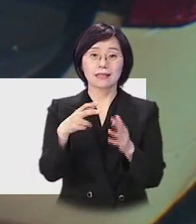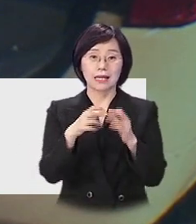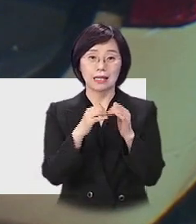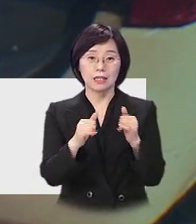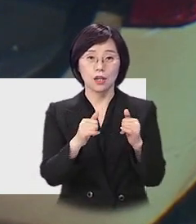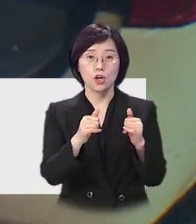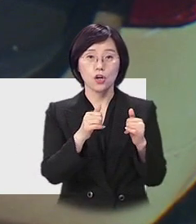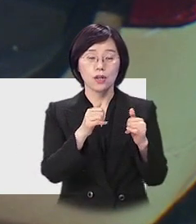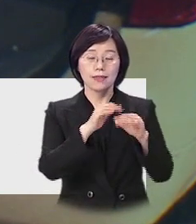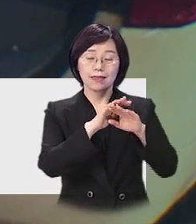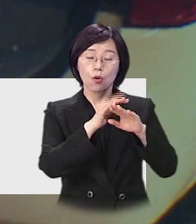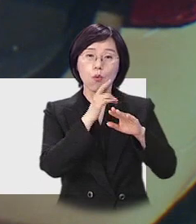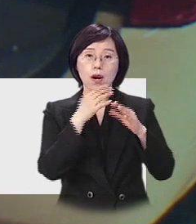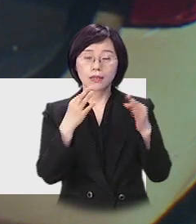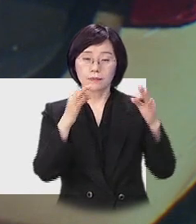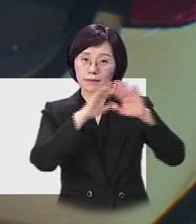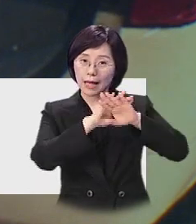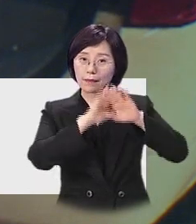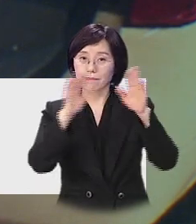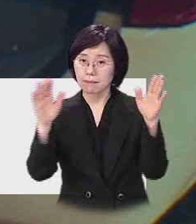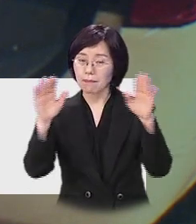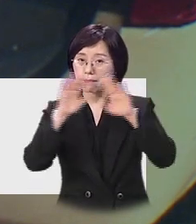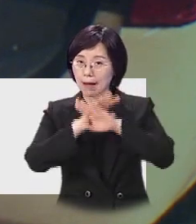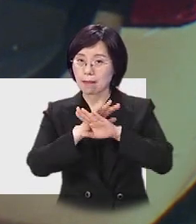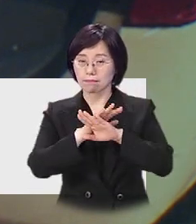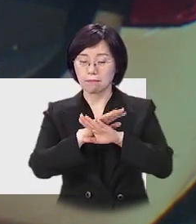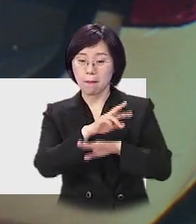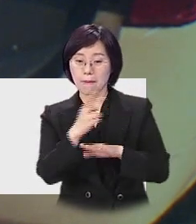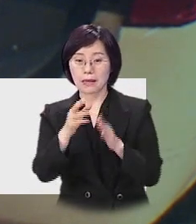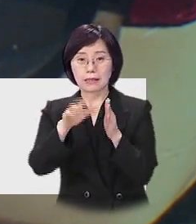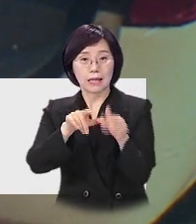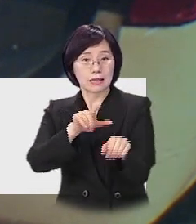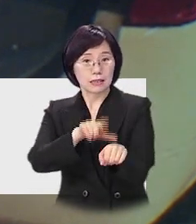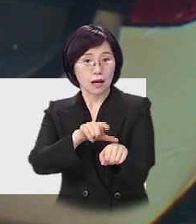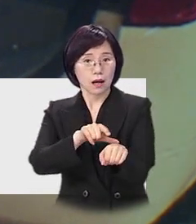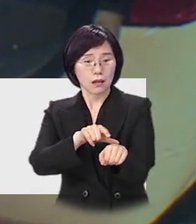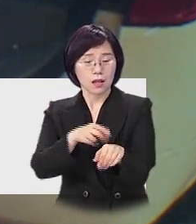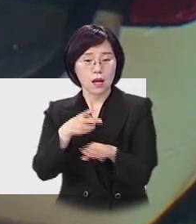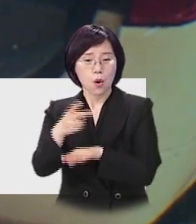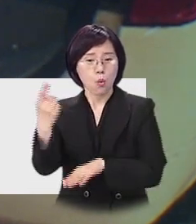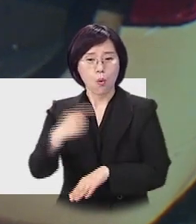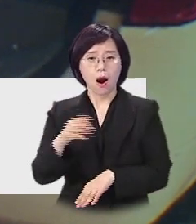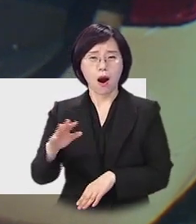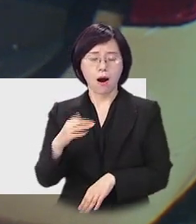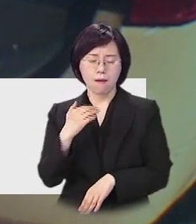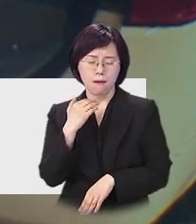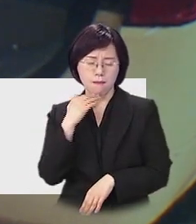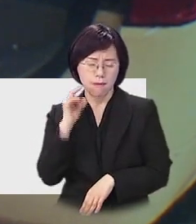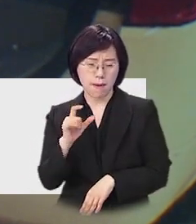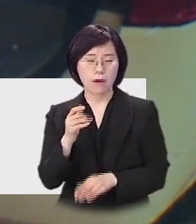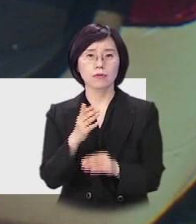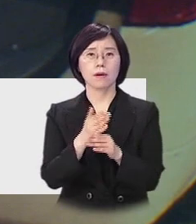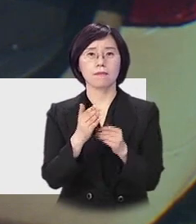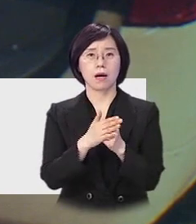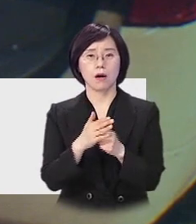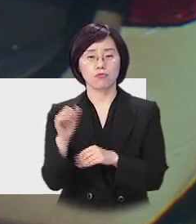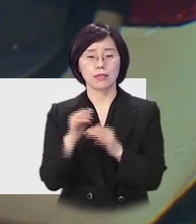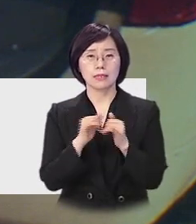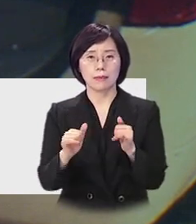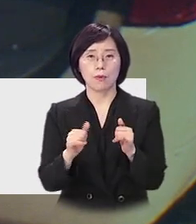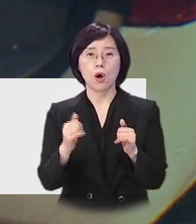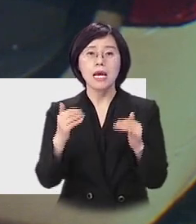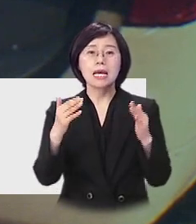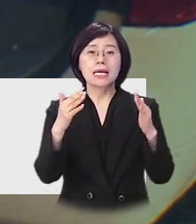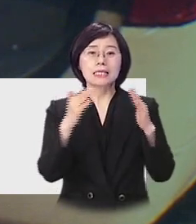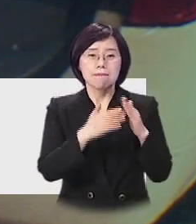평일 주간과 야간 근무제가 바뀌는 시간대에는 배차받기가 하늘의 별따기라고 호소합니다. 운전기사들이